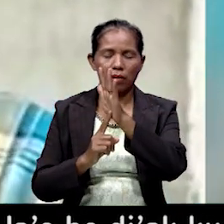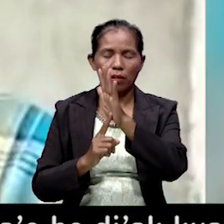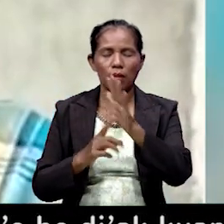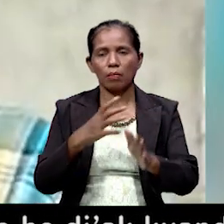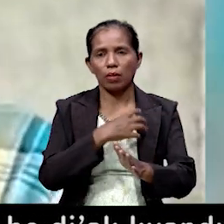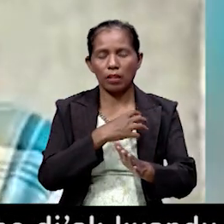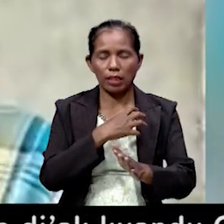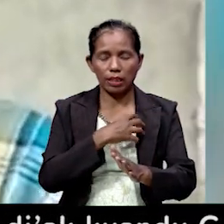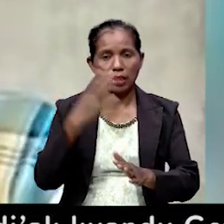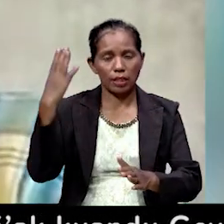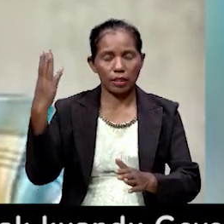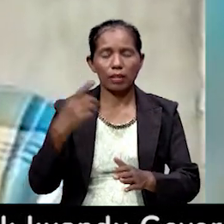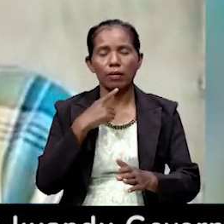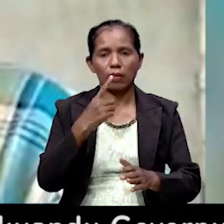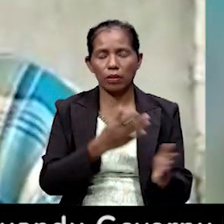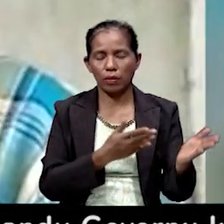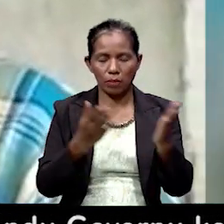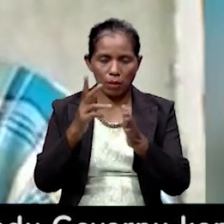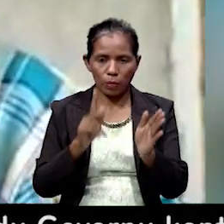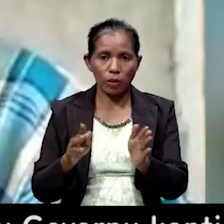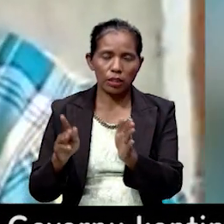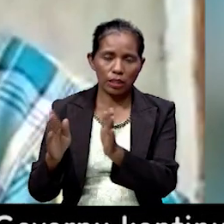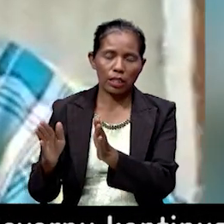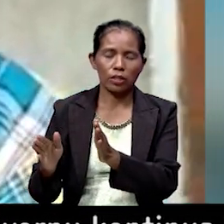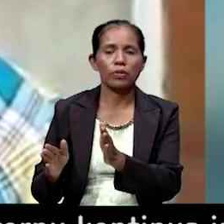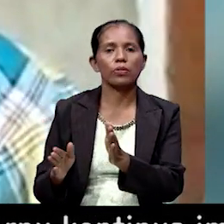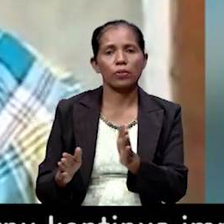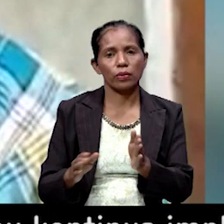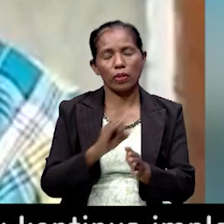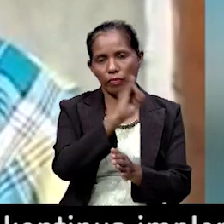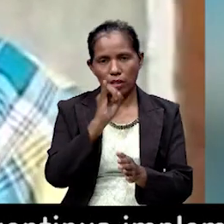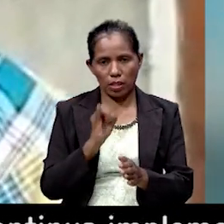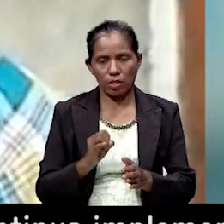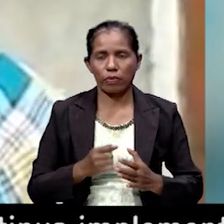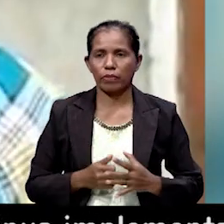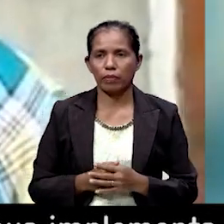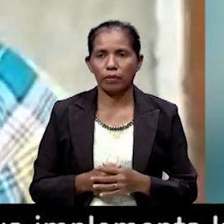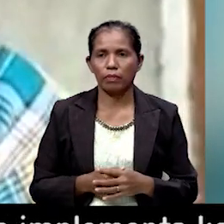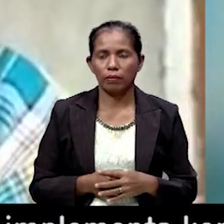na infeto balidi, hori submete ba proses investigasang. Justinia Nonano, GMN.